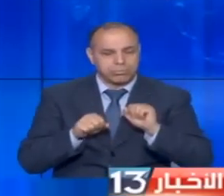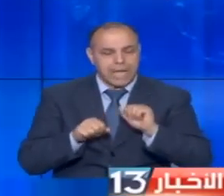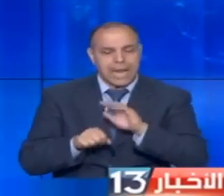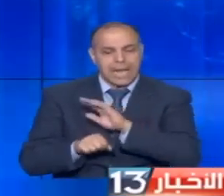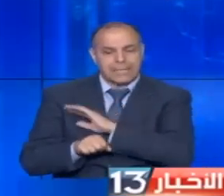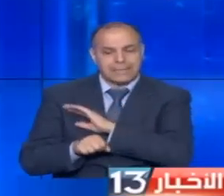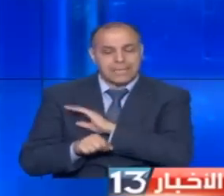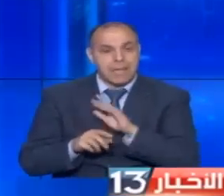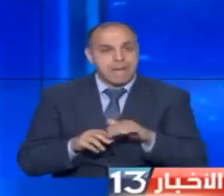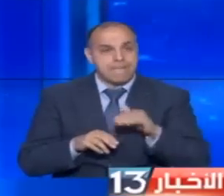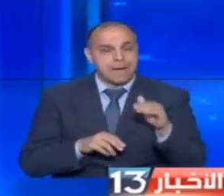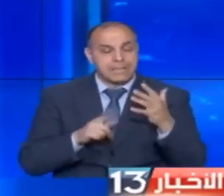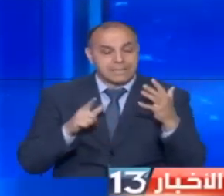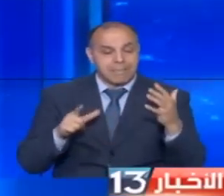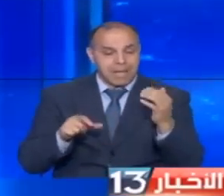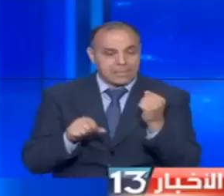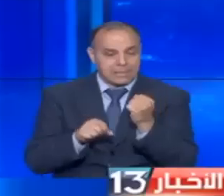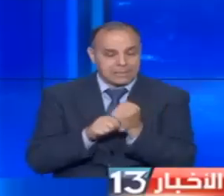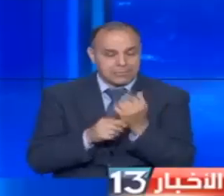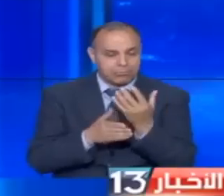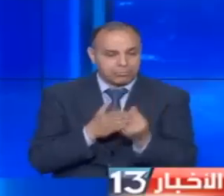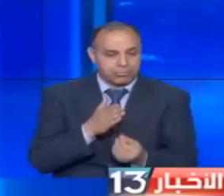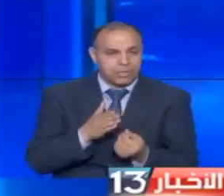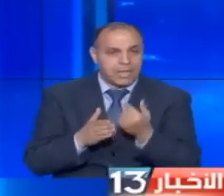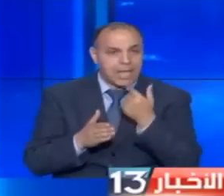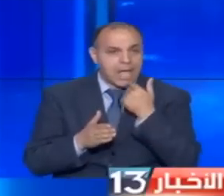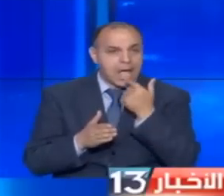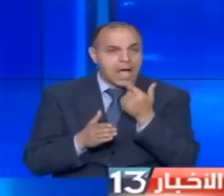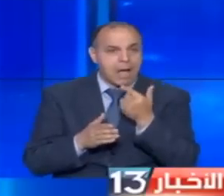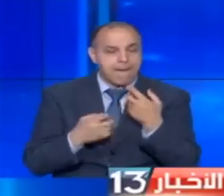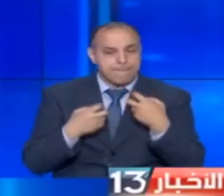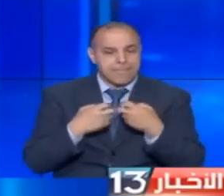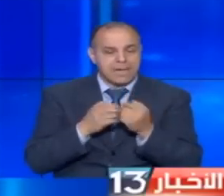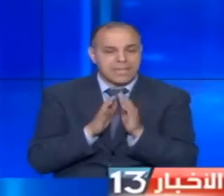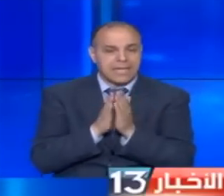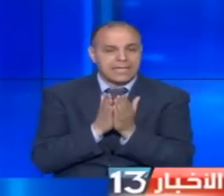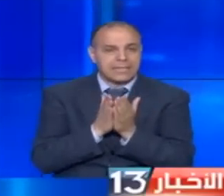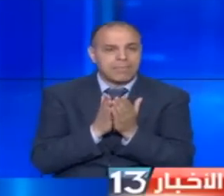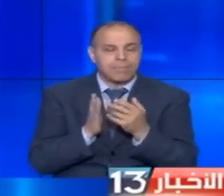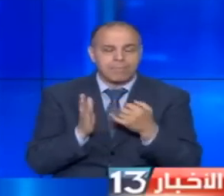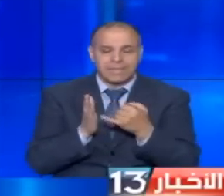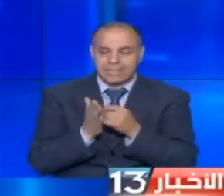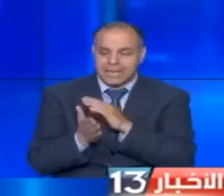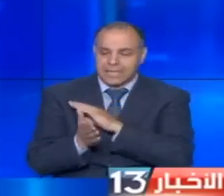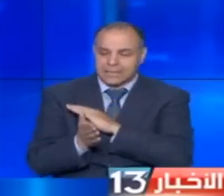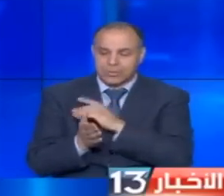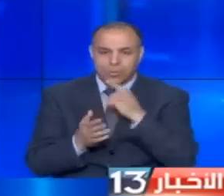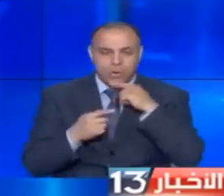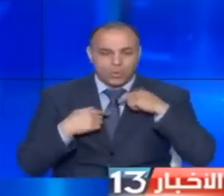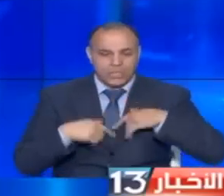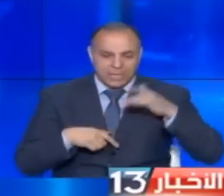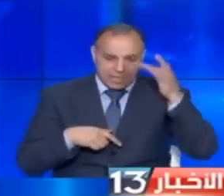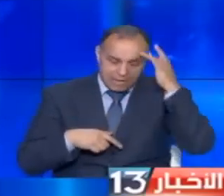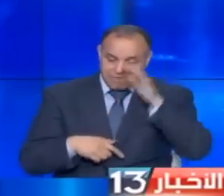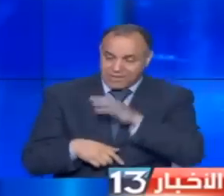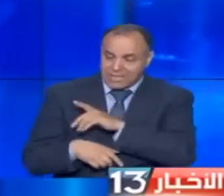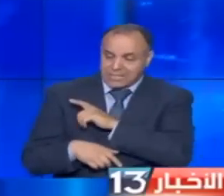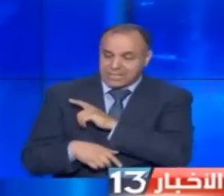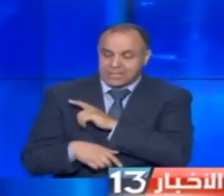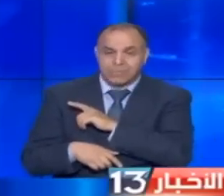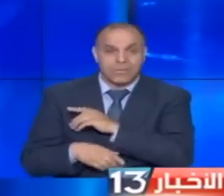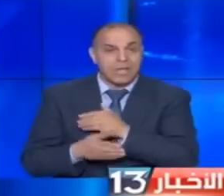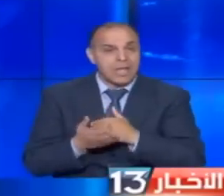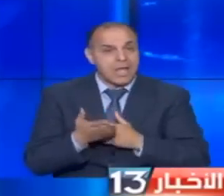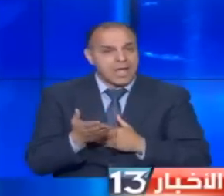غزه وبعد سبع سنوات رقابه التام معرض الكتاب بقطاع غزه لتمدد وزاره الثقافه الفلسطينيه عمره